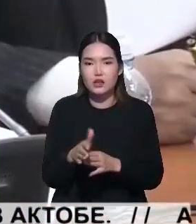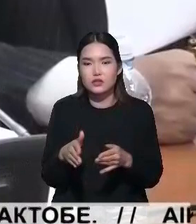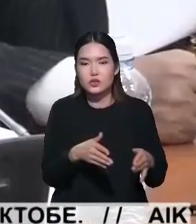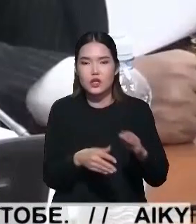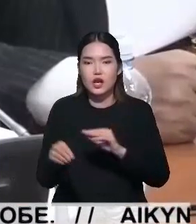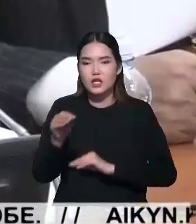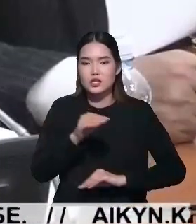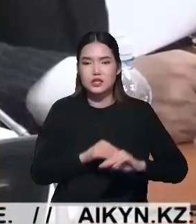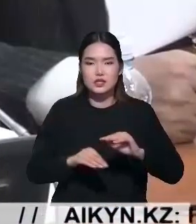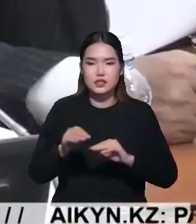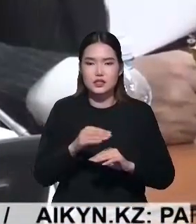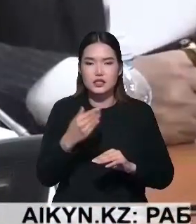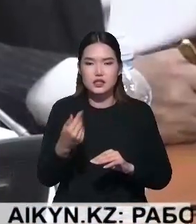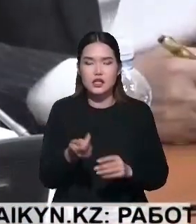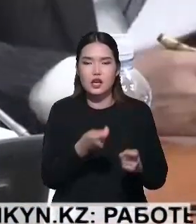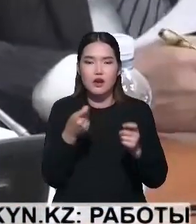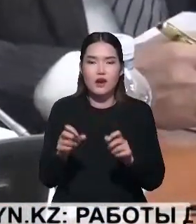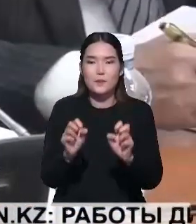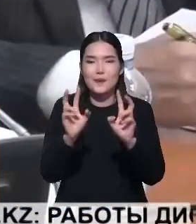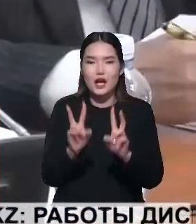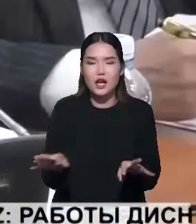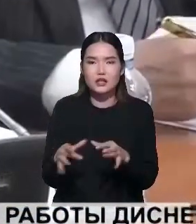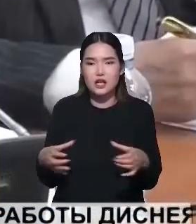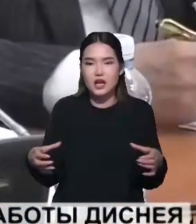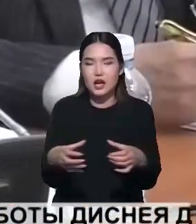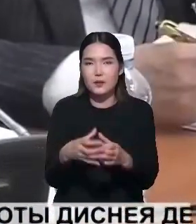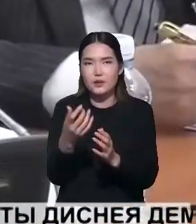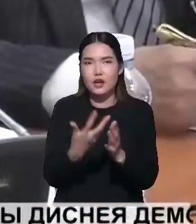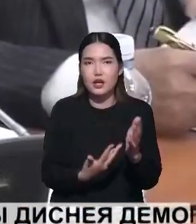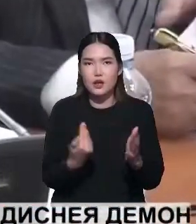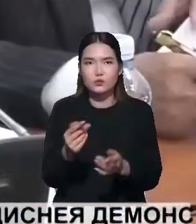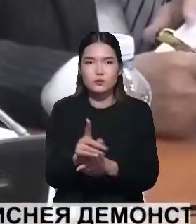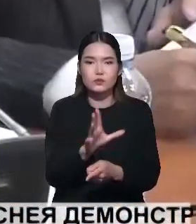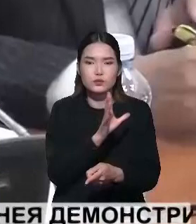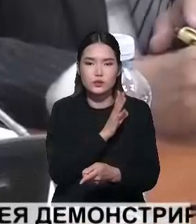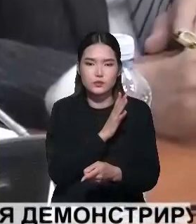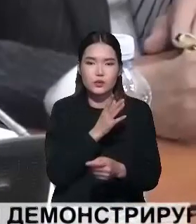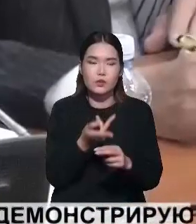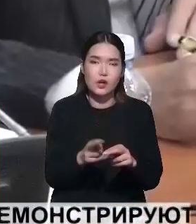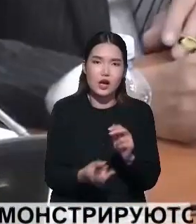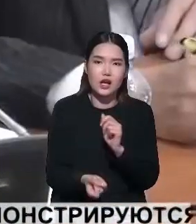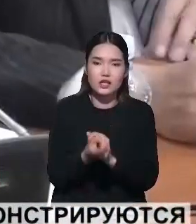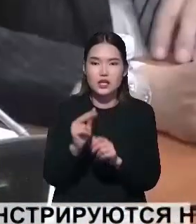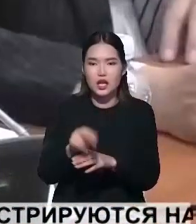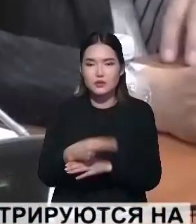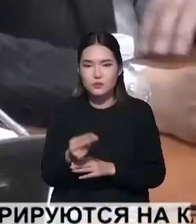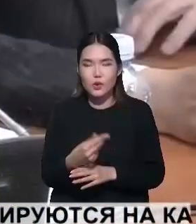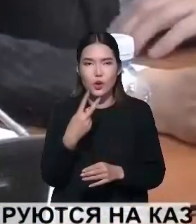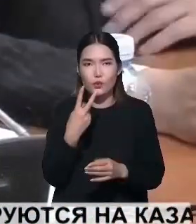их, значит, в их ведении специализированных организаций по охране рыбных ресурсов. Вот я запросил справочку, и у нас получилось